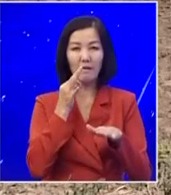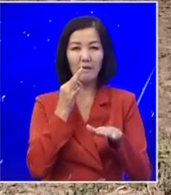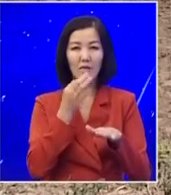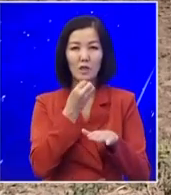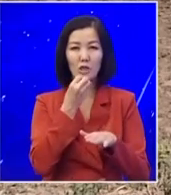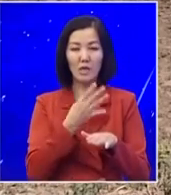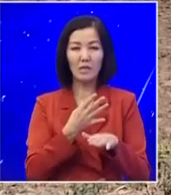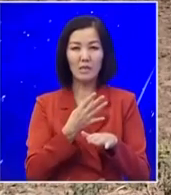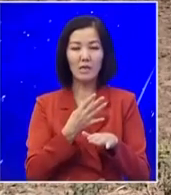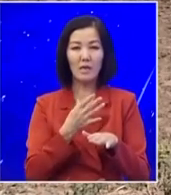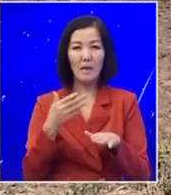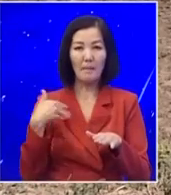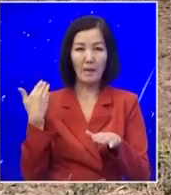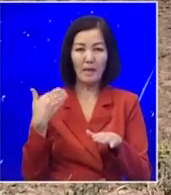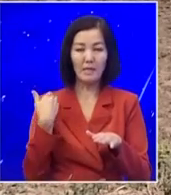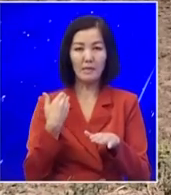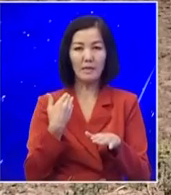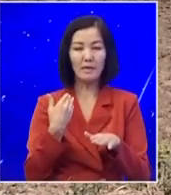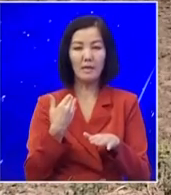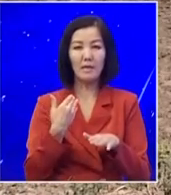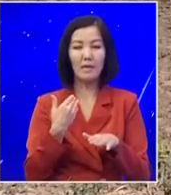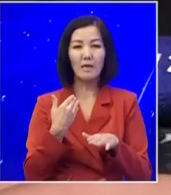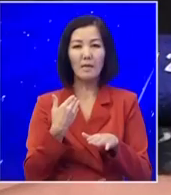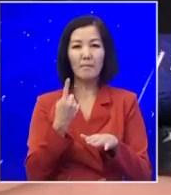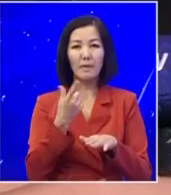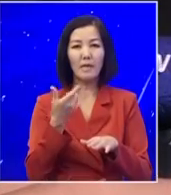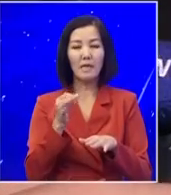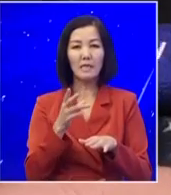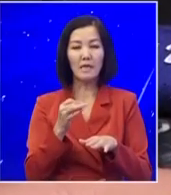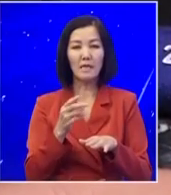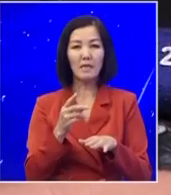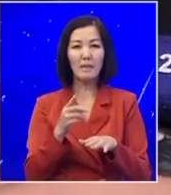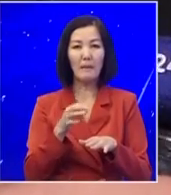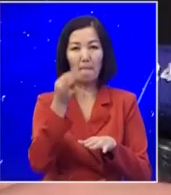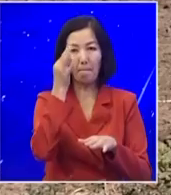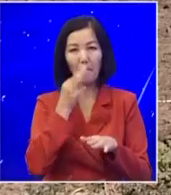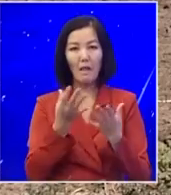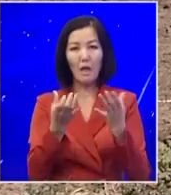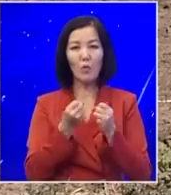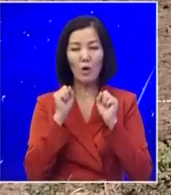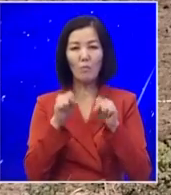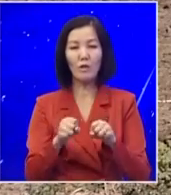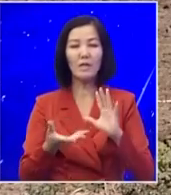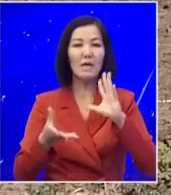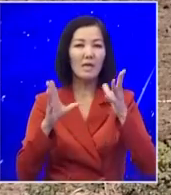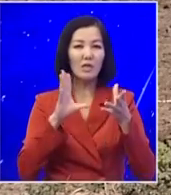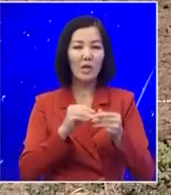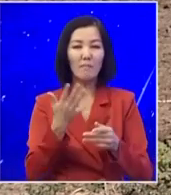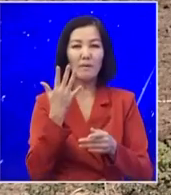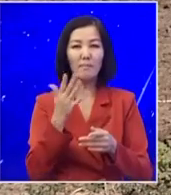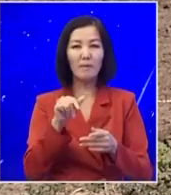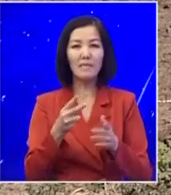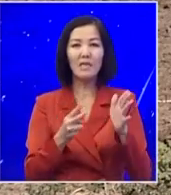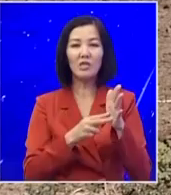жақсы медонос болады. Гектарынан 90-100 килограммға дейін бал алуға болады. Жалпы гектарына